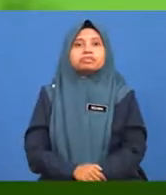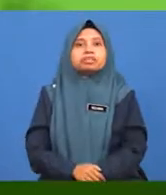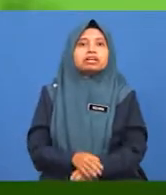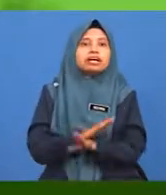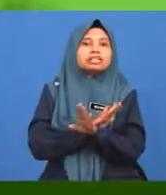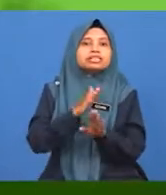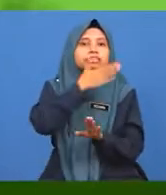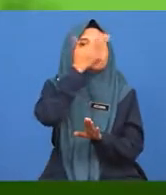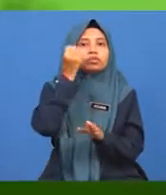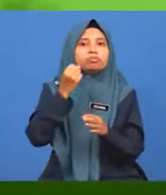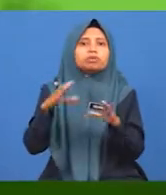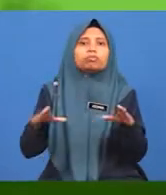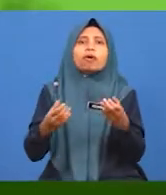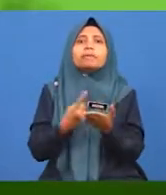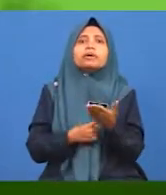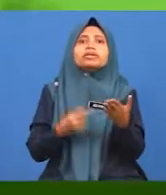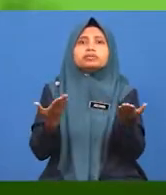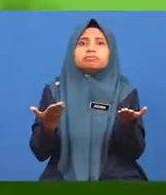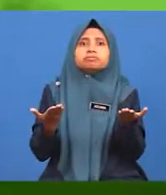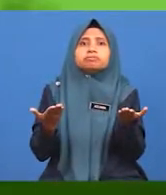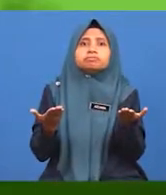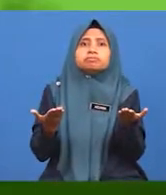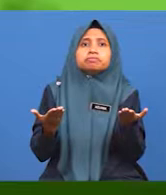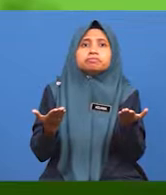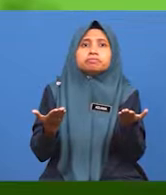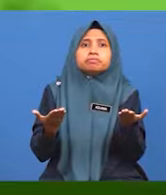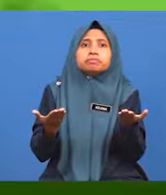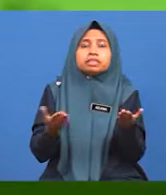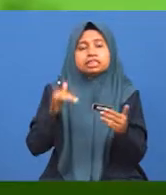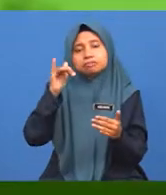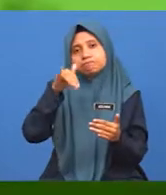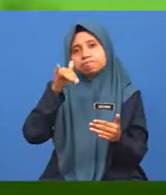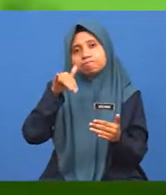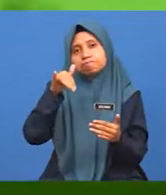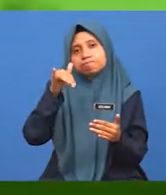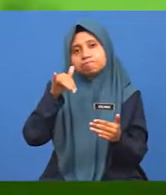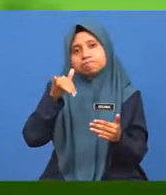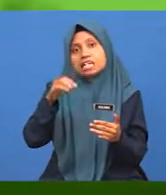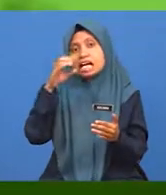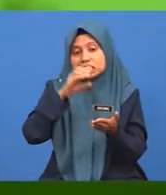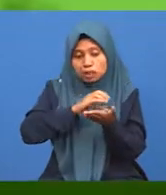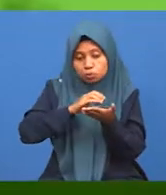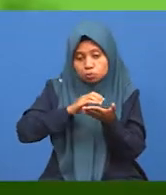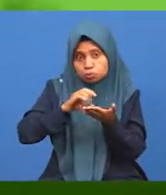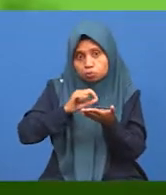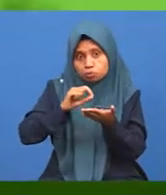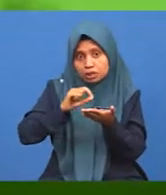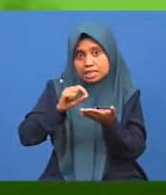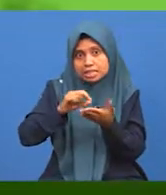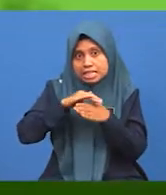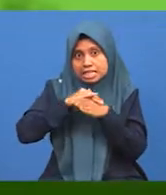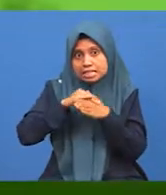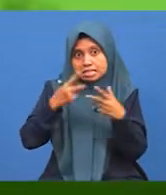Jangan lupa buat apa ya, murid-murid? Ya, catat isi-isi